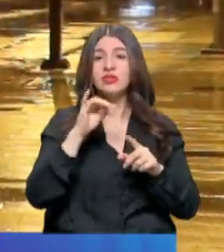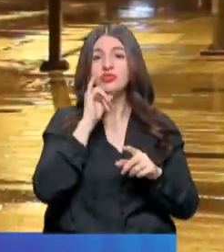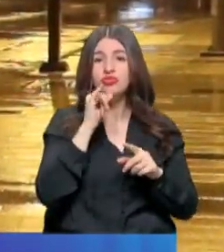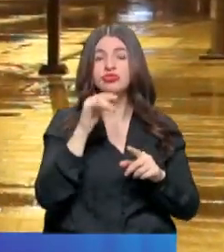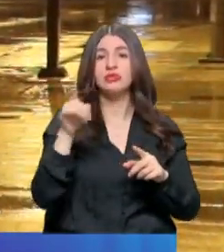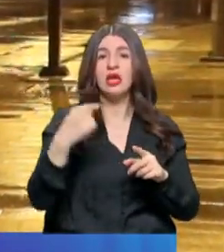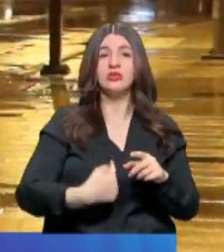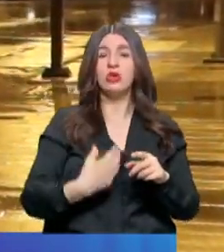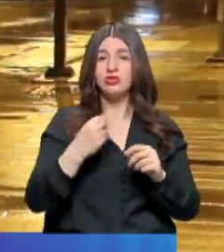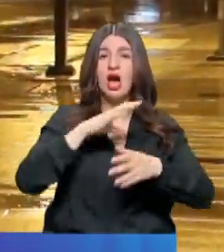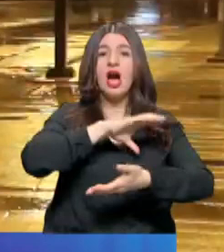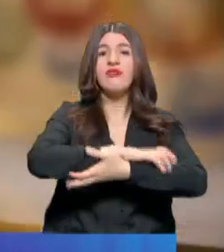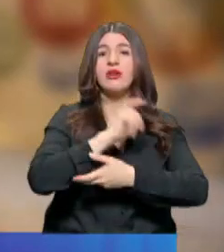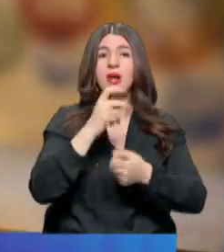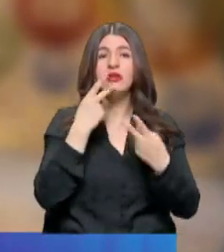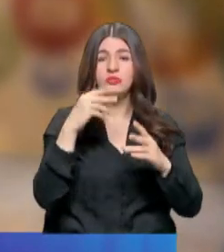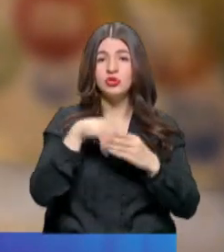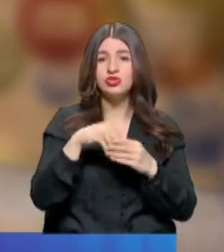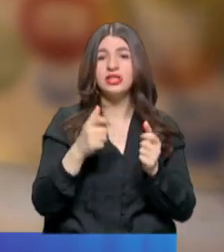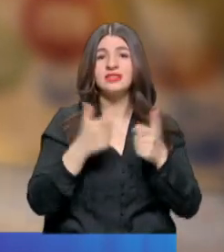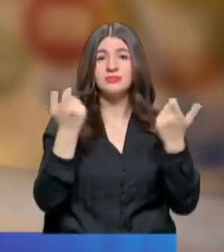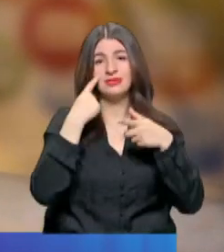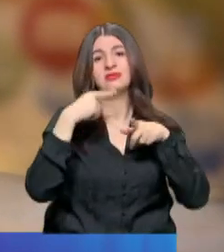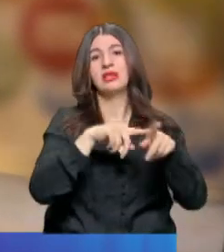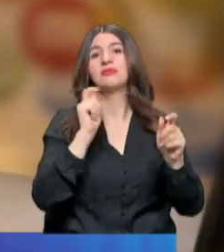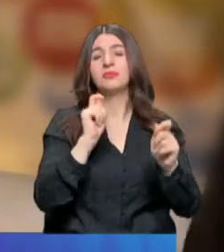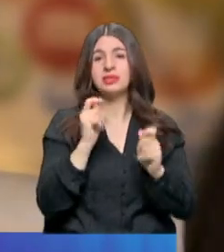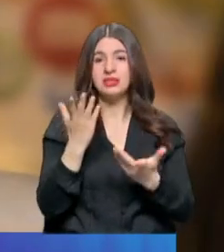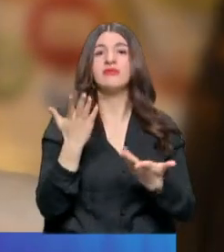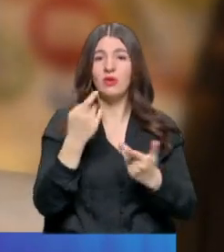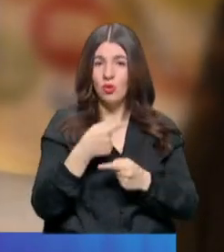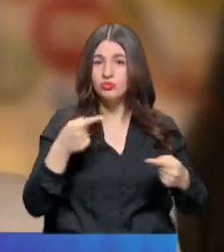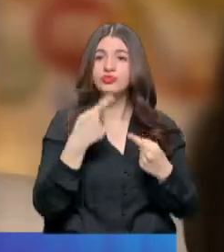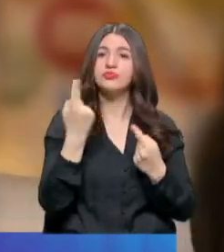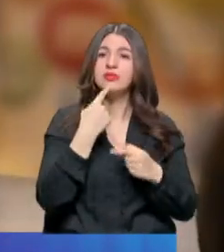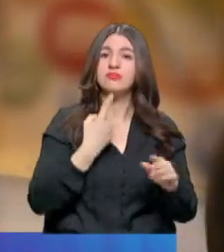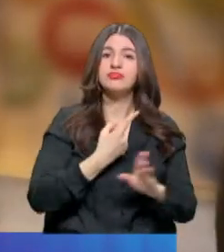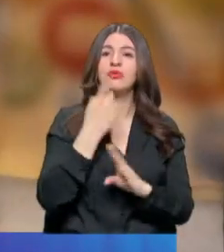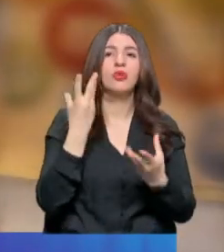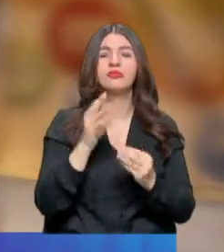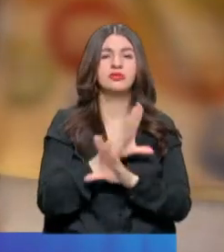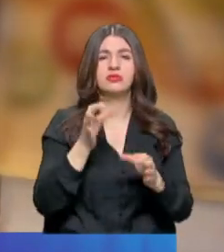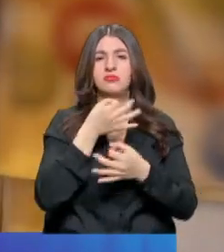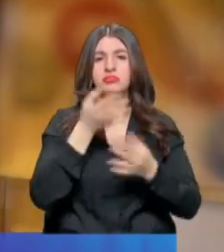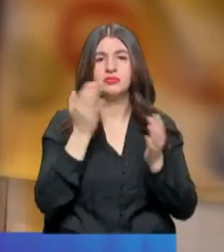hissedilir Ken afad'dan yapılan açıklamada gelişmelerin takip edildiği ve olumsuz bir ilkbaharın bulunmadığı duyuruldu